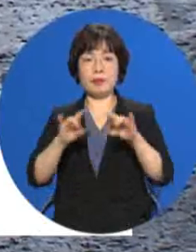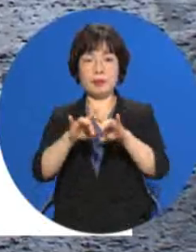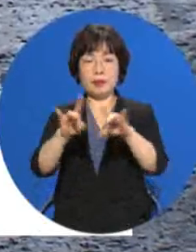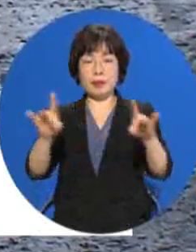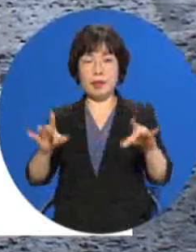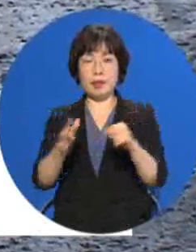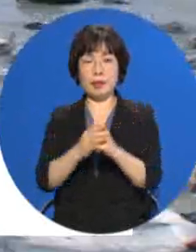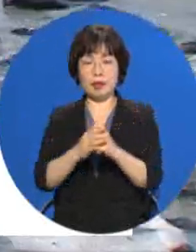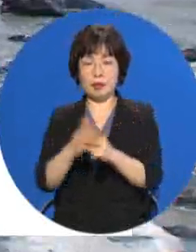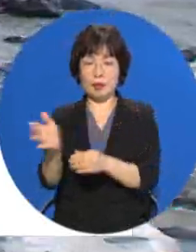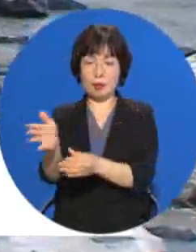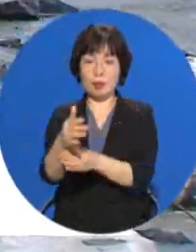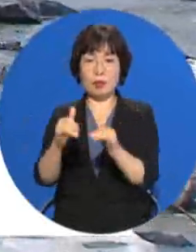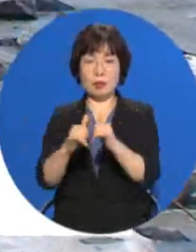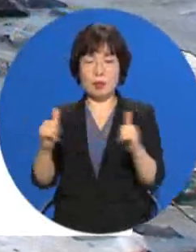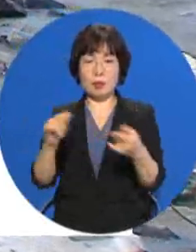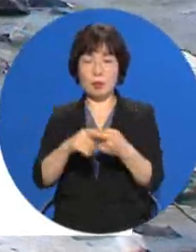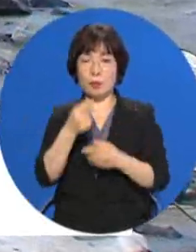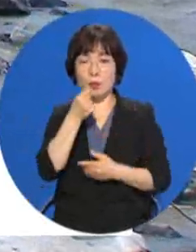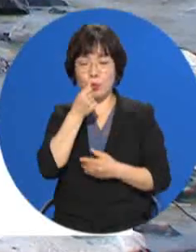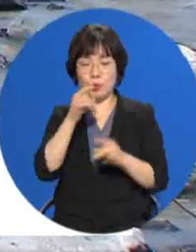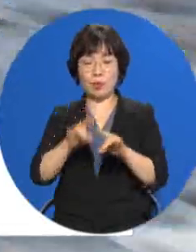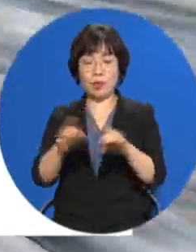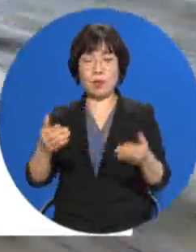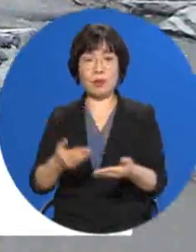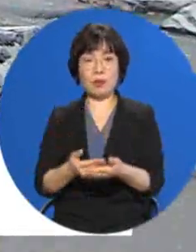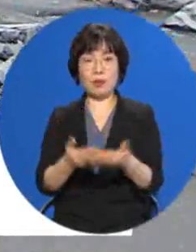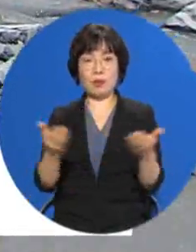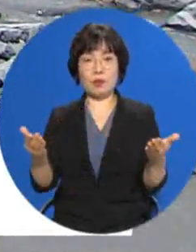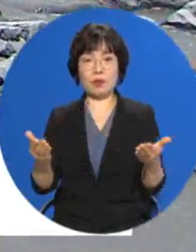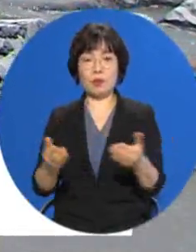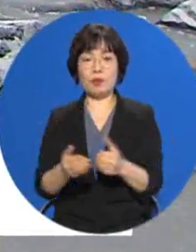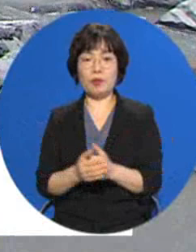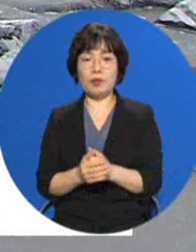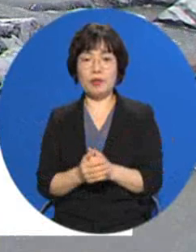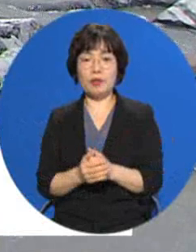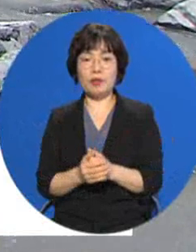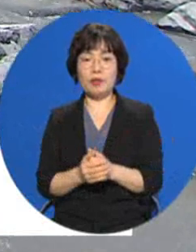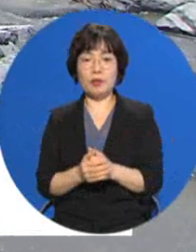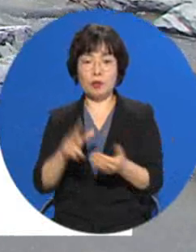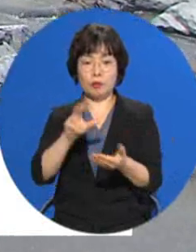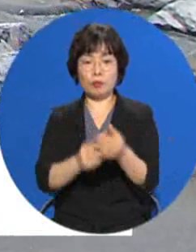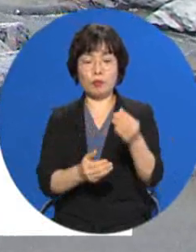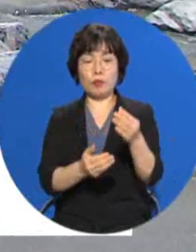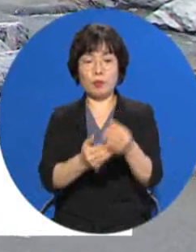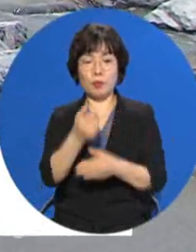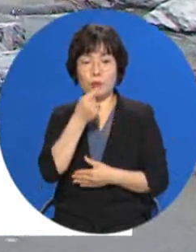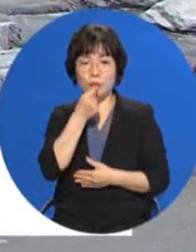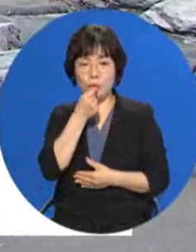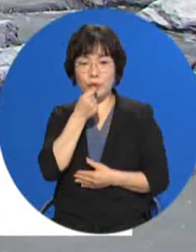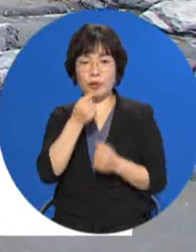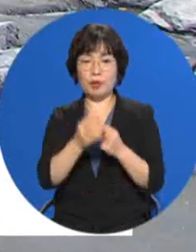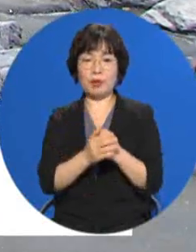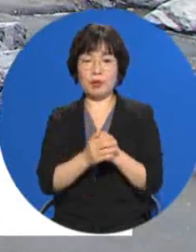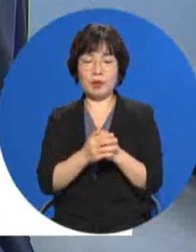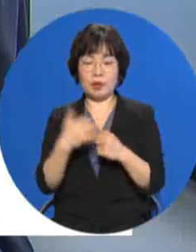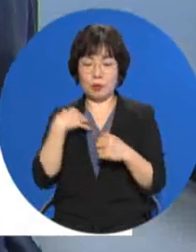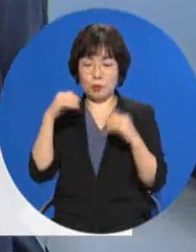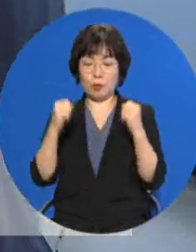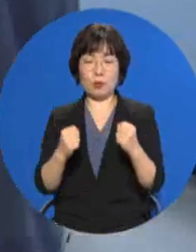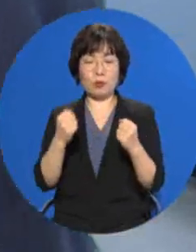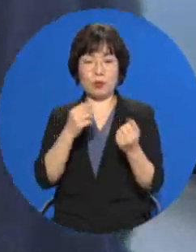우리가 민선업 나가는 사람들한테 허가를 하나씩 이렇게 보급을 해서 어떤 문제가 발생하거나 그럴 때는 허가를 위해서 자기 위치를